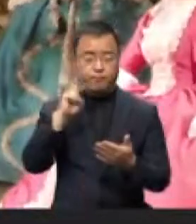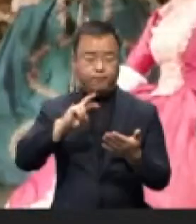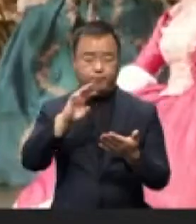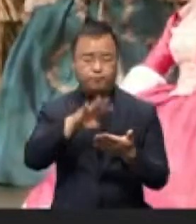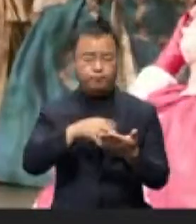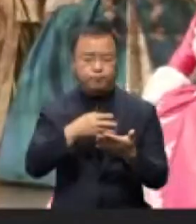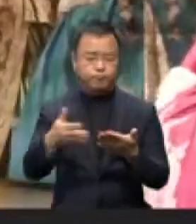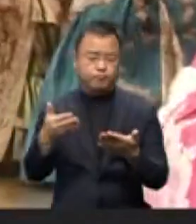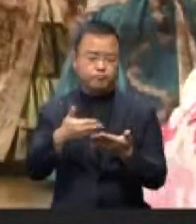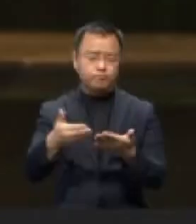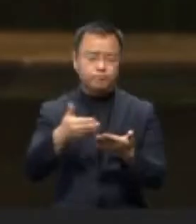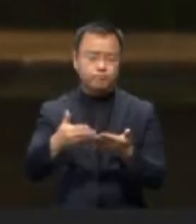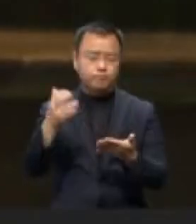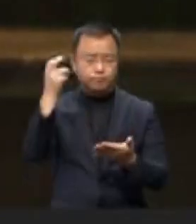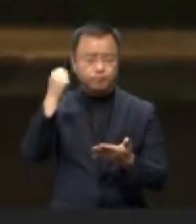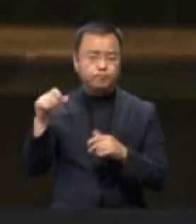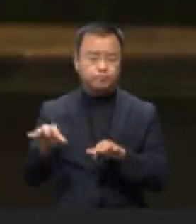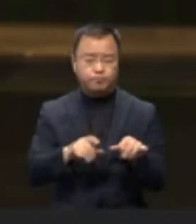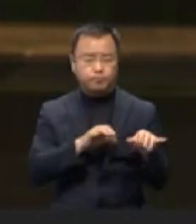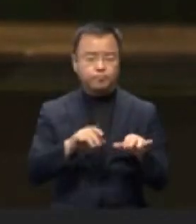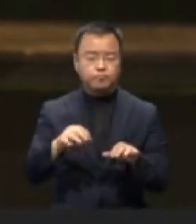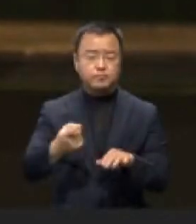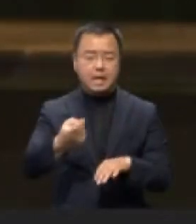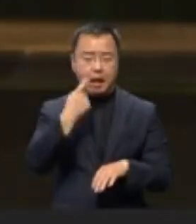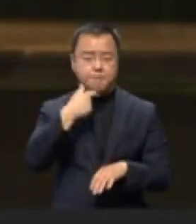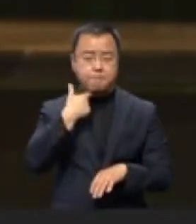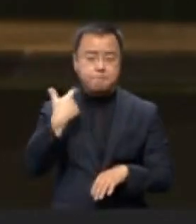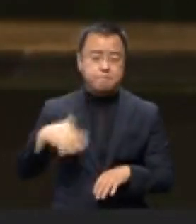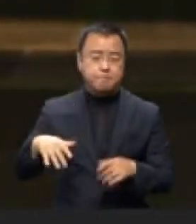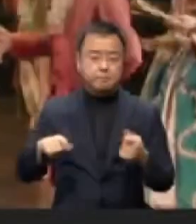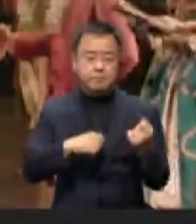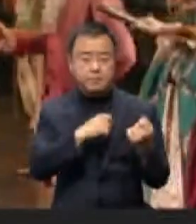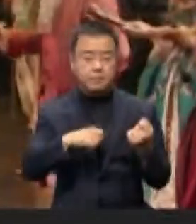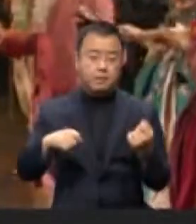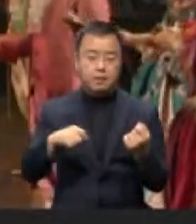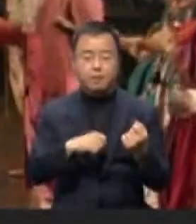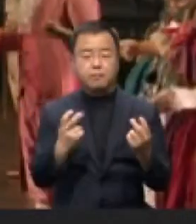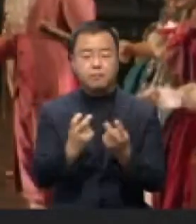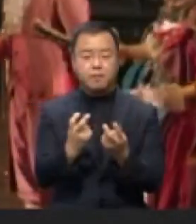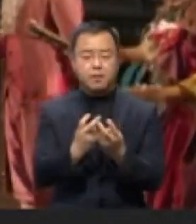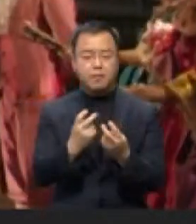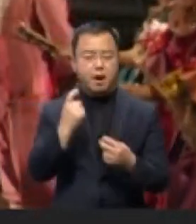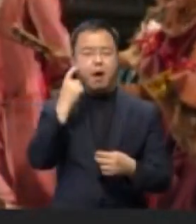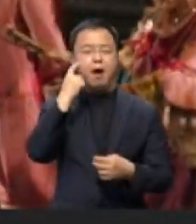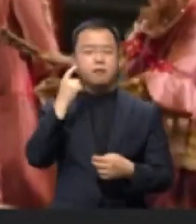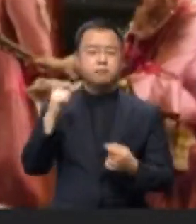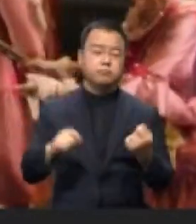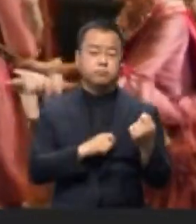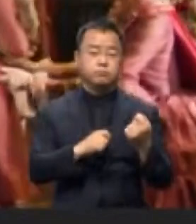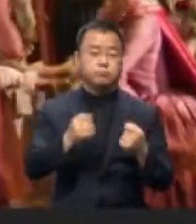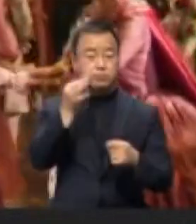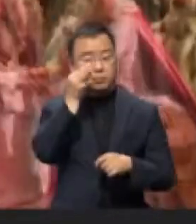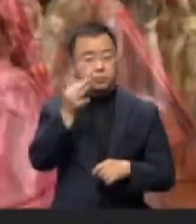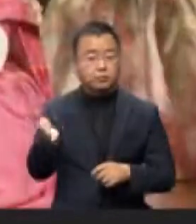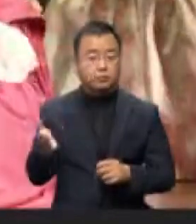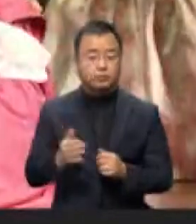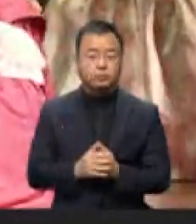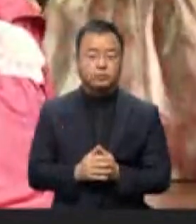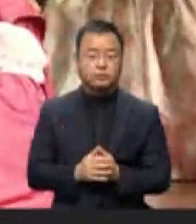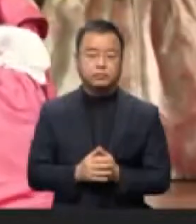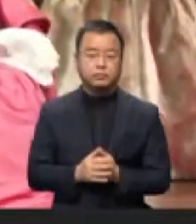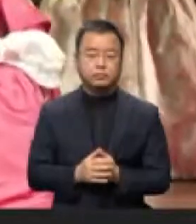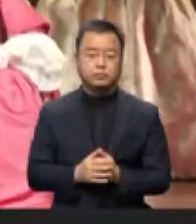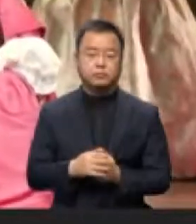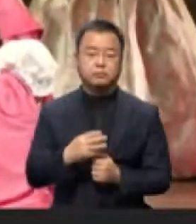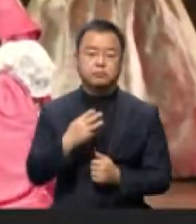피아노를 연주하거나 가르쳐주지도 않은 바이올린 연주법을 스스로 터득해 선보이기도 하는데요. 고작 3살 때